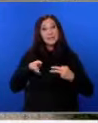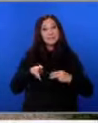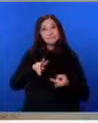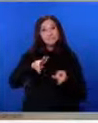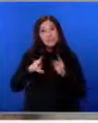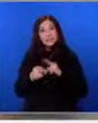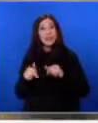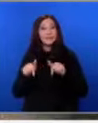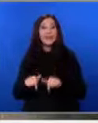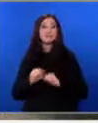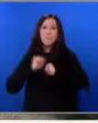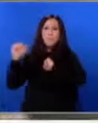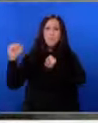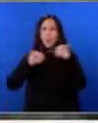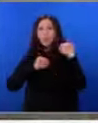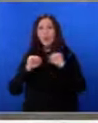град.